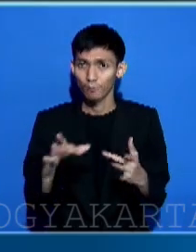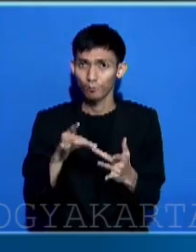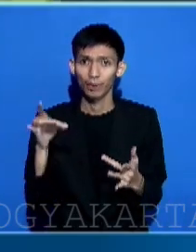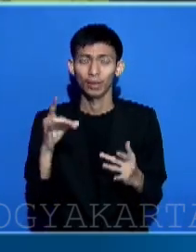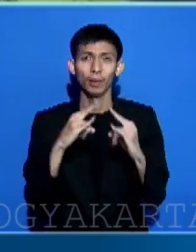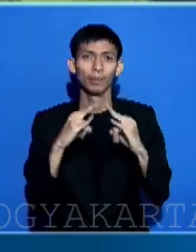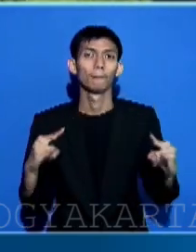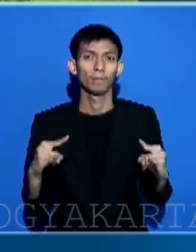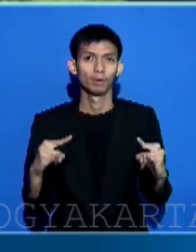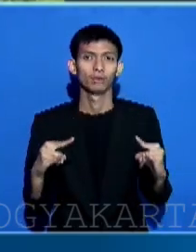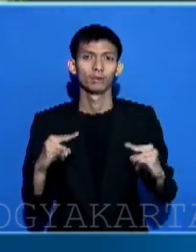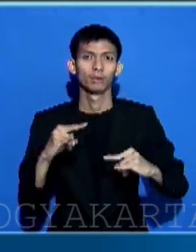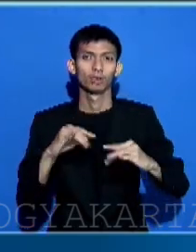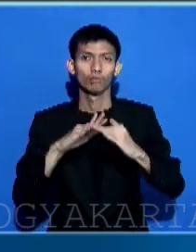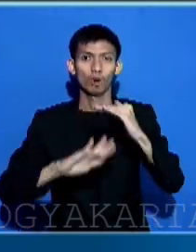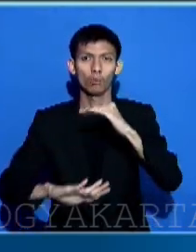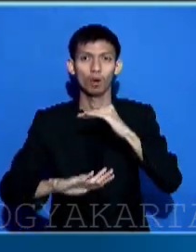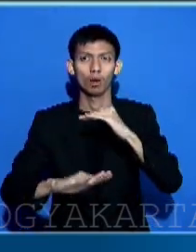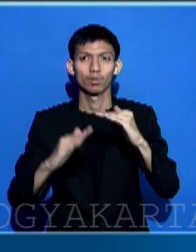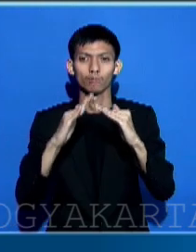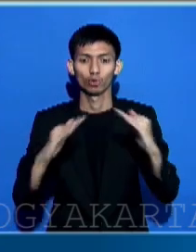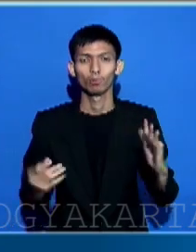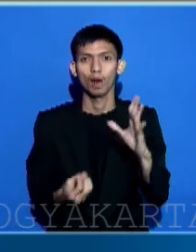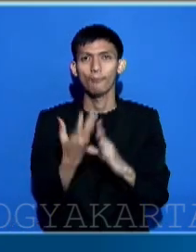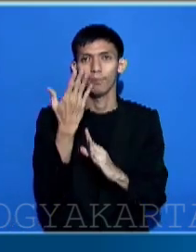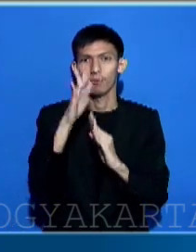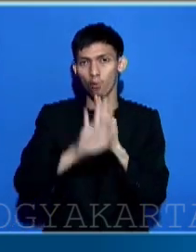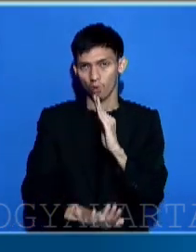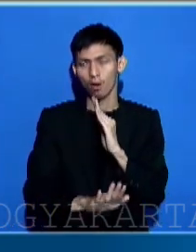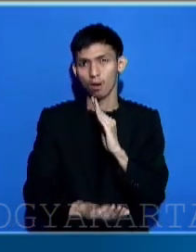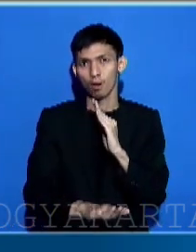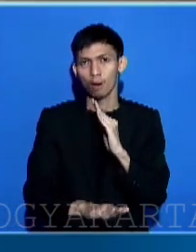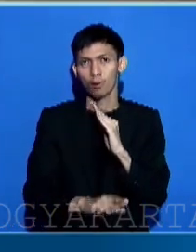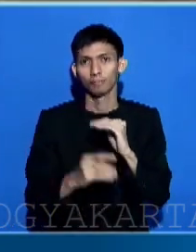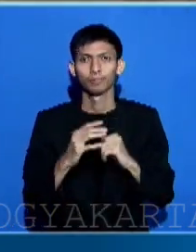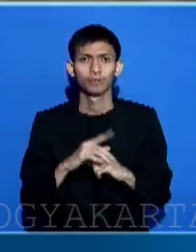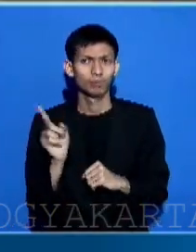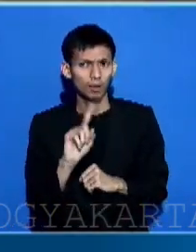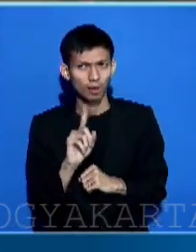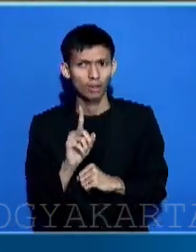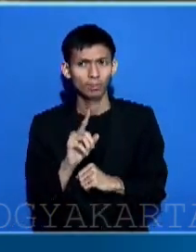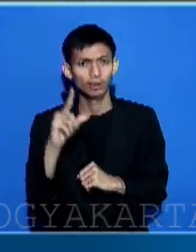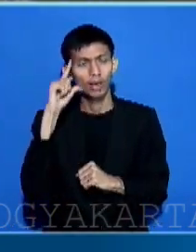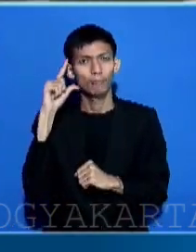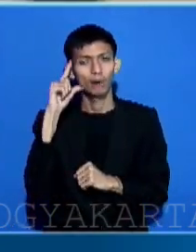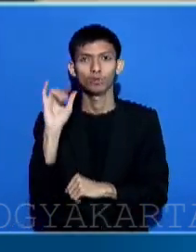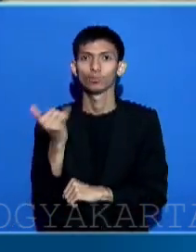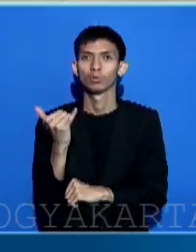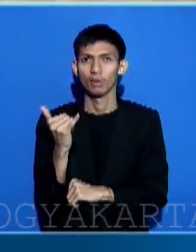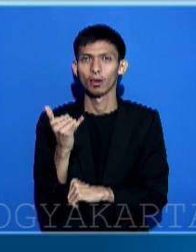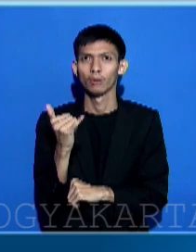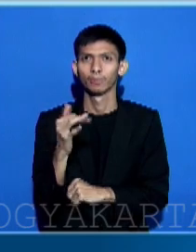wisata teras Merapi di Dusun Kali Tengah Lor kalelurahan glagaharjo kapanhwon Cangkringan Sleman Daerah Istimewa